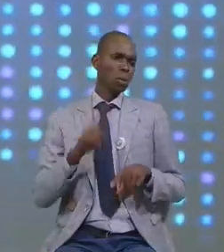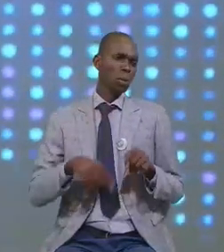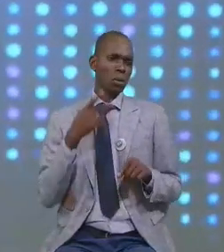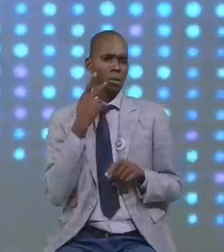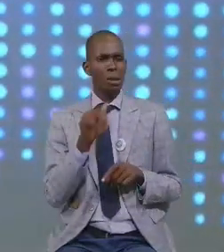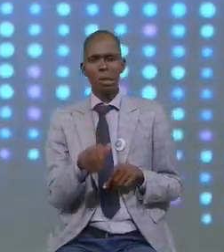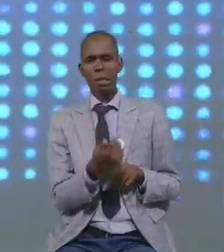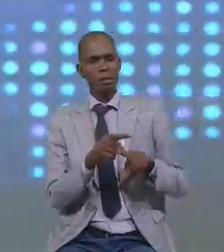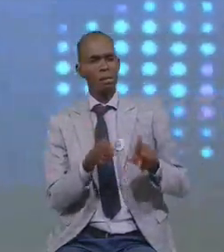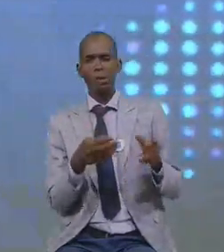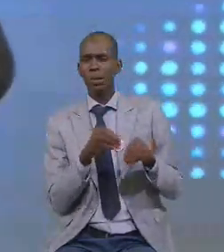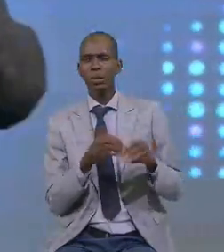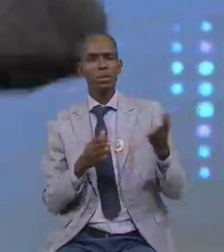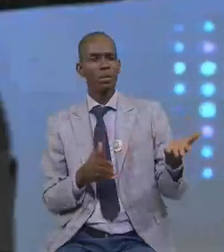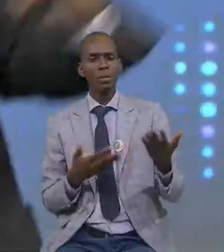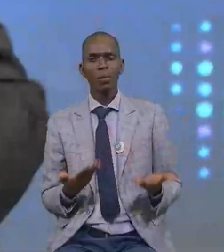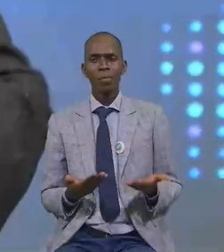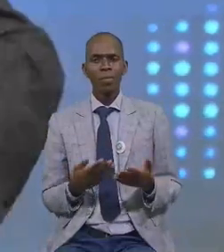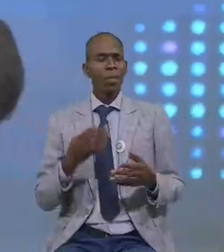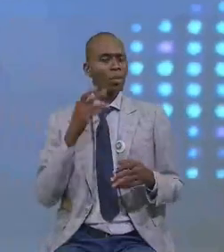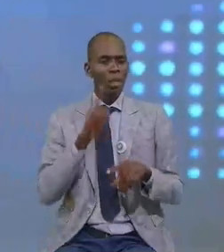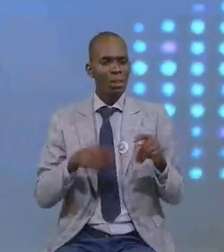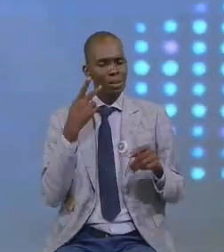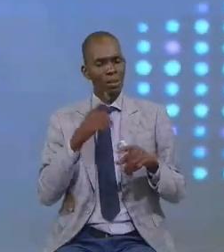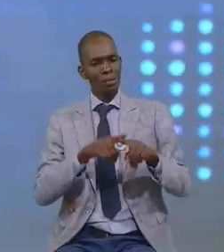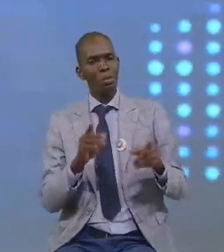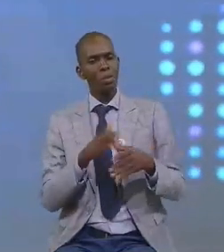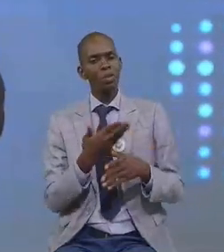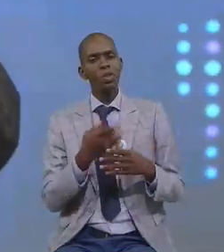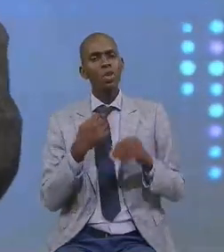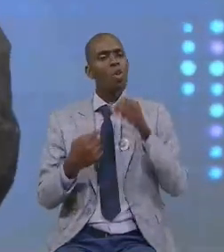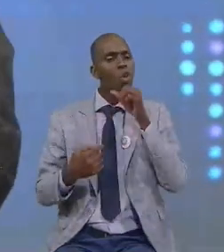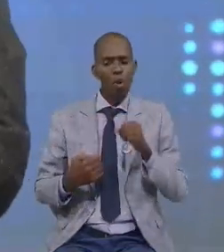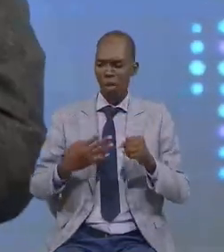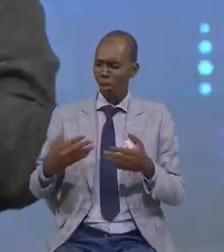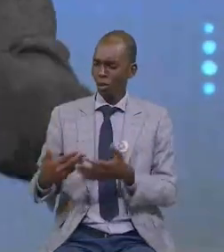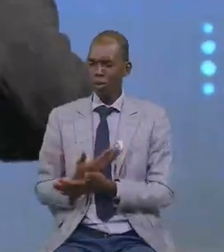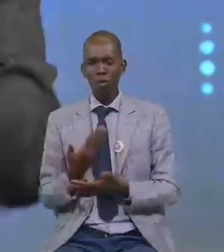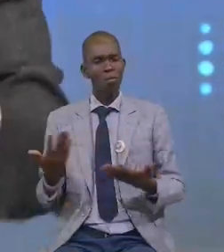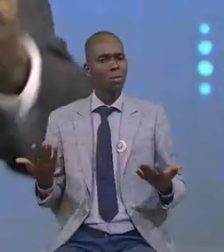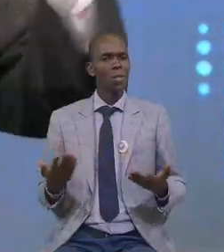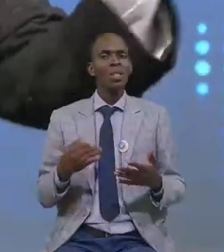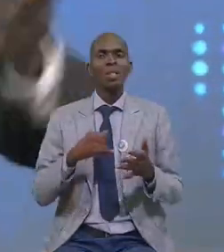aucune différence. La différence entre la nouvelle vie et l'ancienne vie, c'est la différence entre le blanc et le